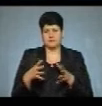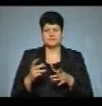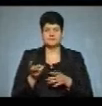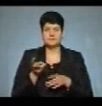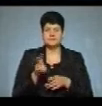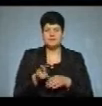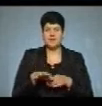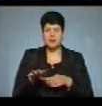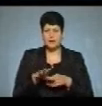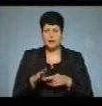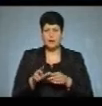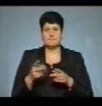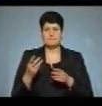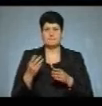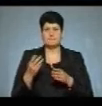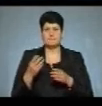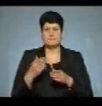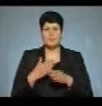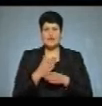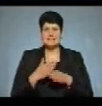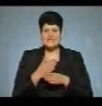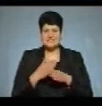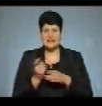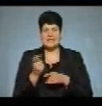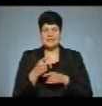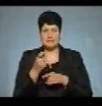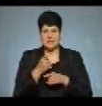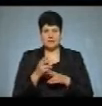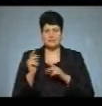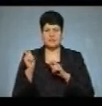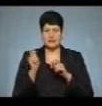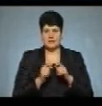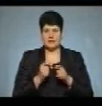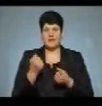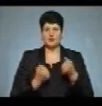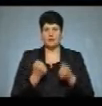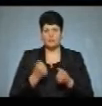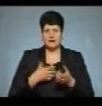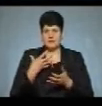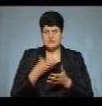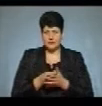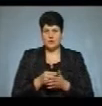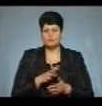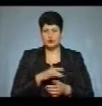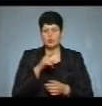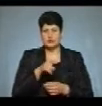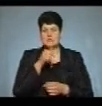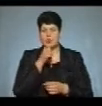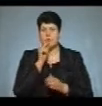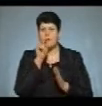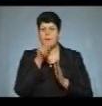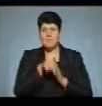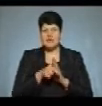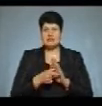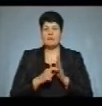територію. Позрізали замки, заїхали автомобілями своїми. Були в них спроби попасти в